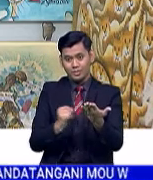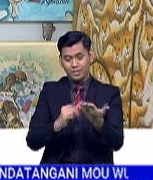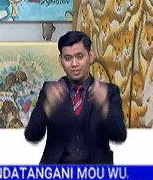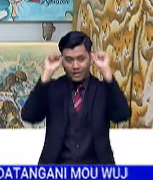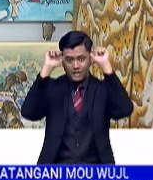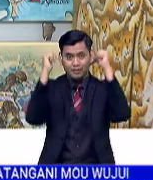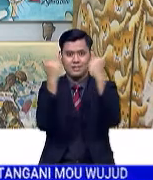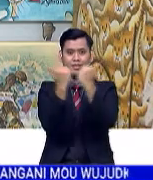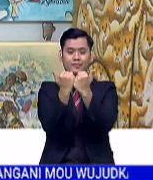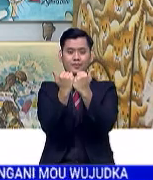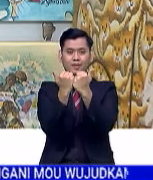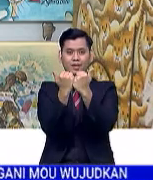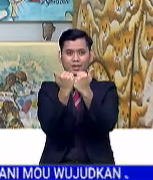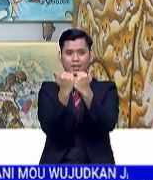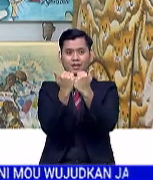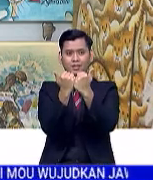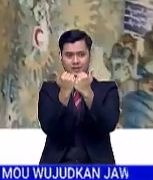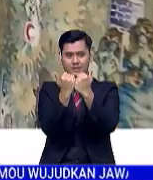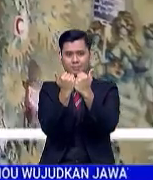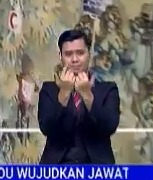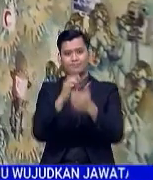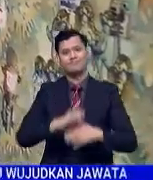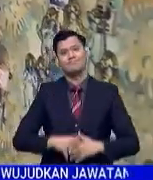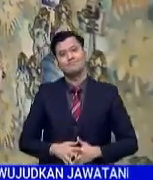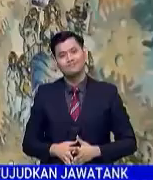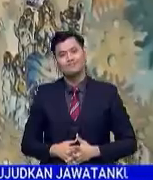dunia. Seni adalah suara saya.